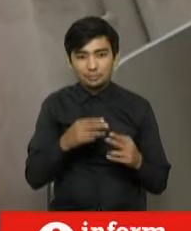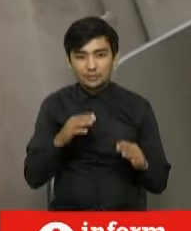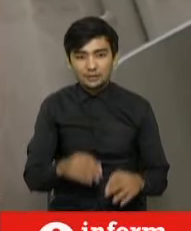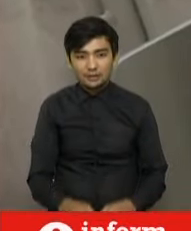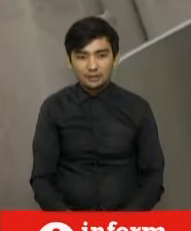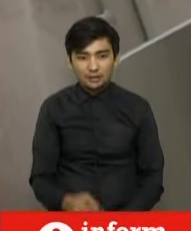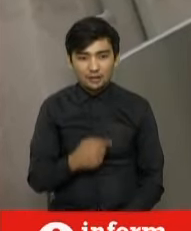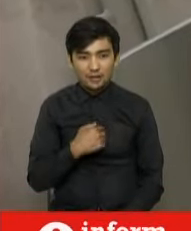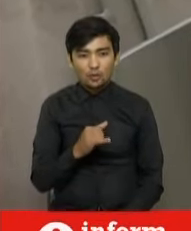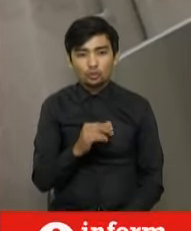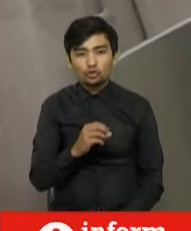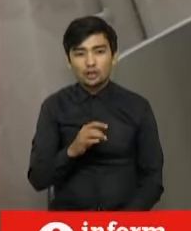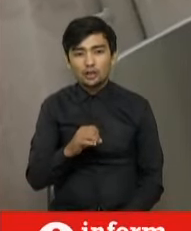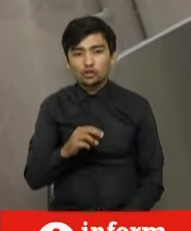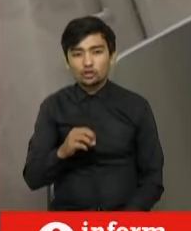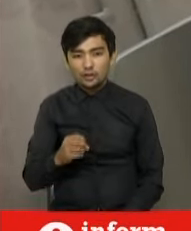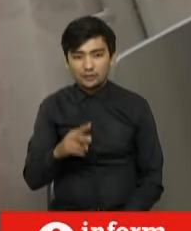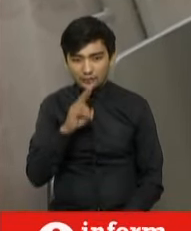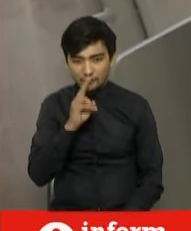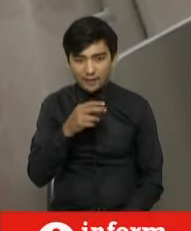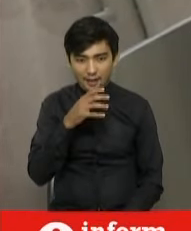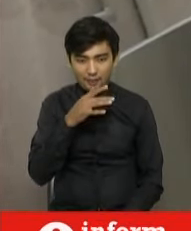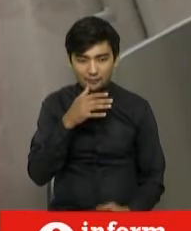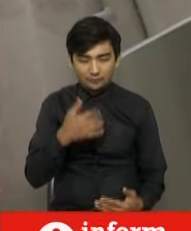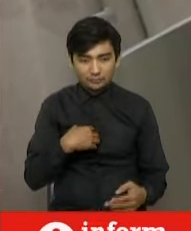учреждении отбываю наказание на протяжении 2 лет.